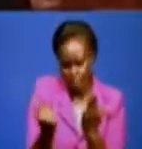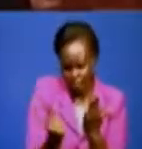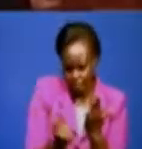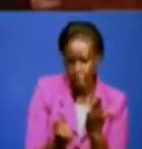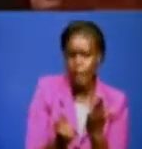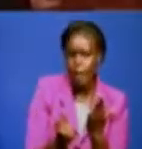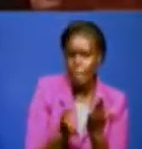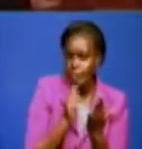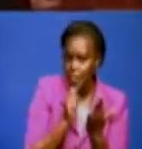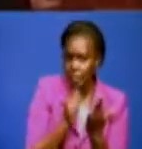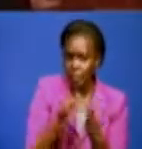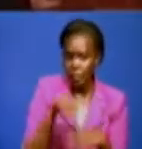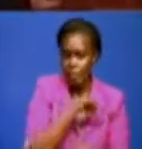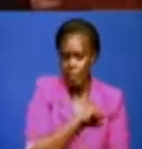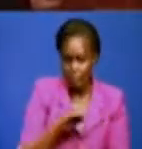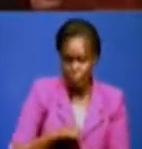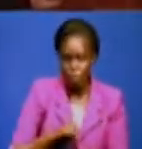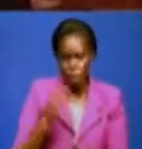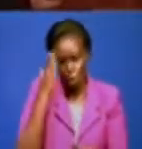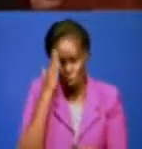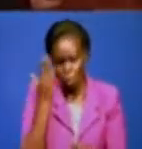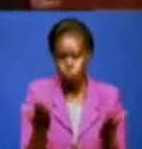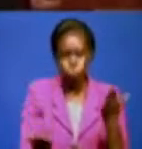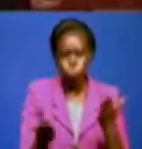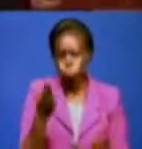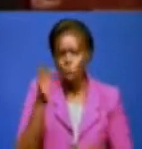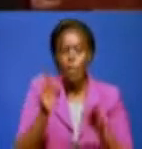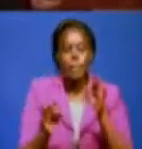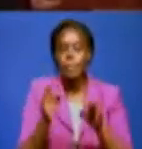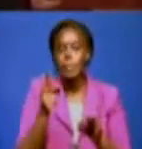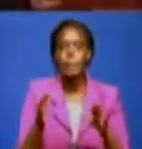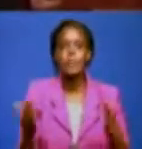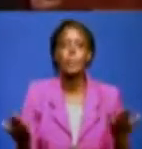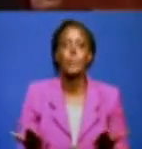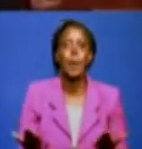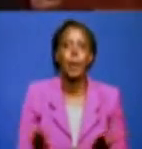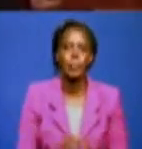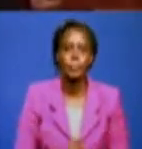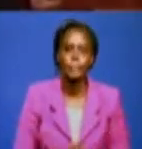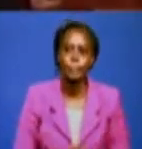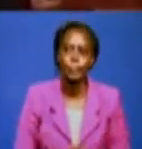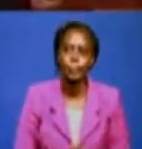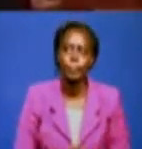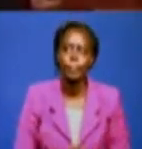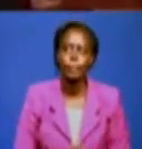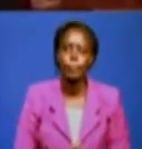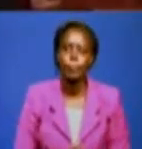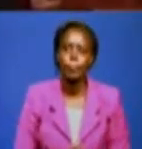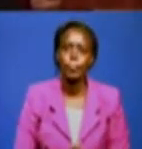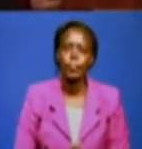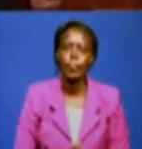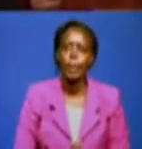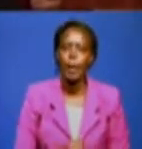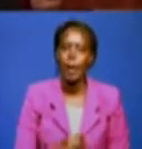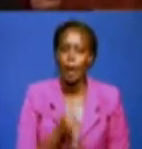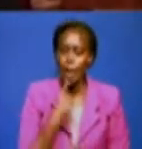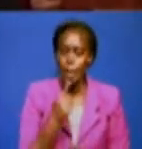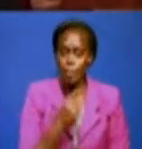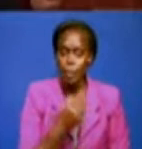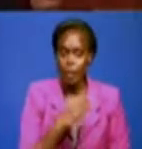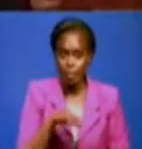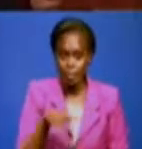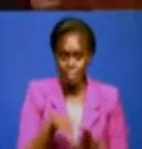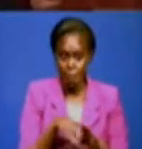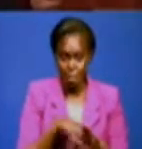tuweze kuona uhaki uko pande gani. Kwa maoni yangu mimi naona vile vile ningeweza kusisitiza senators wenzangu,